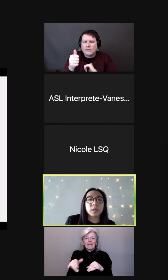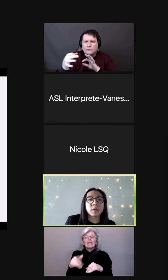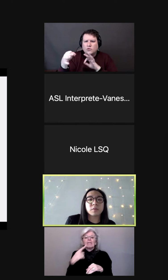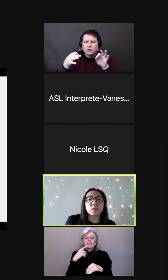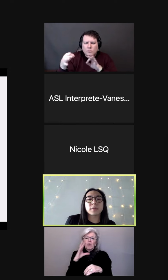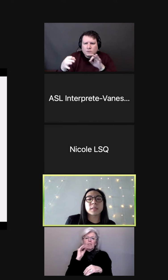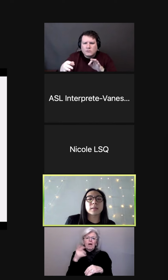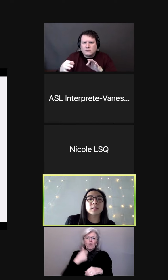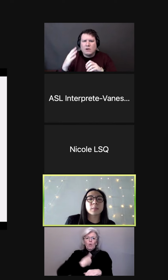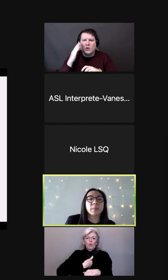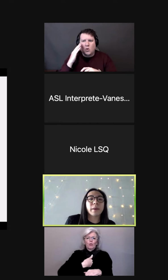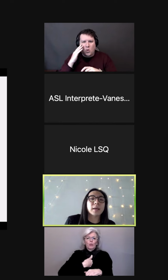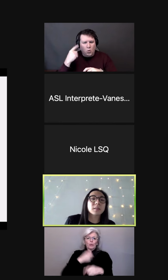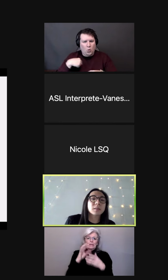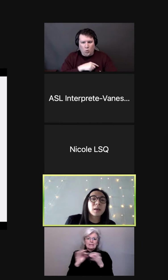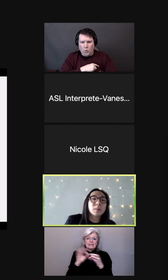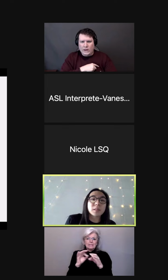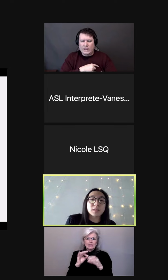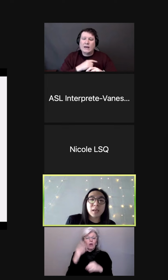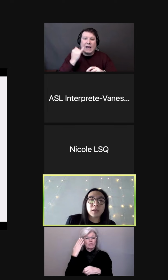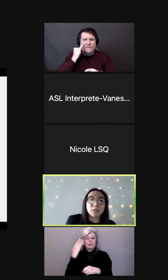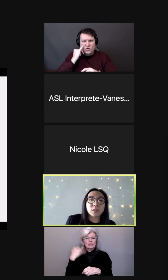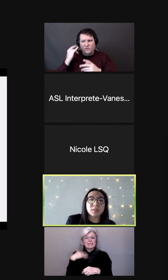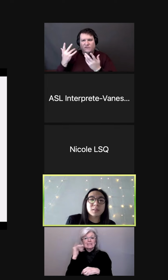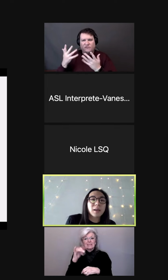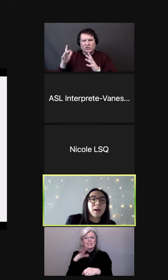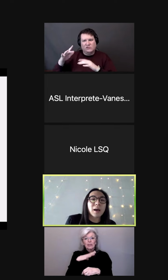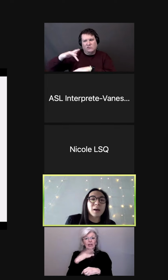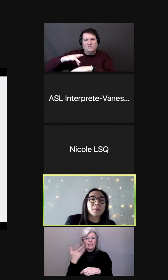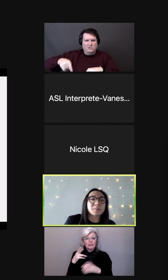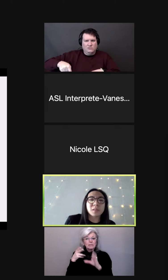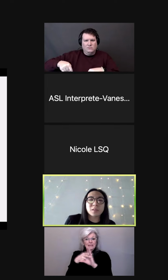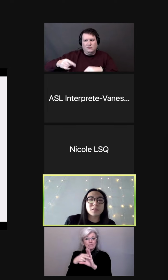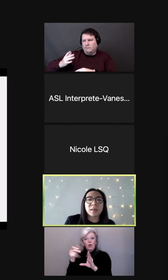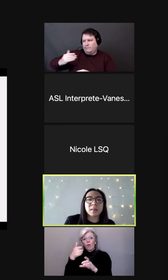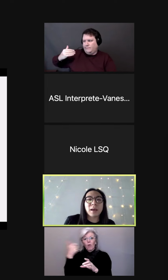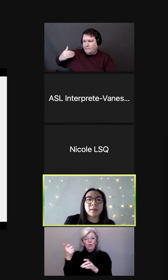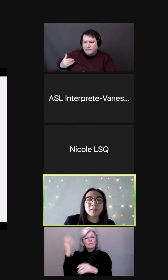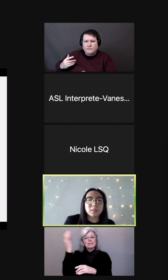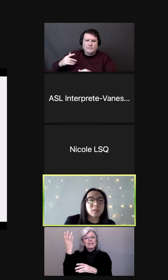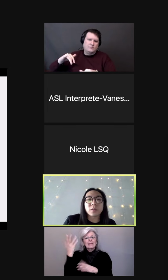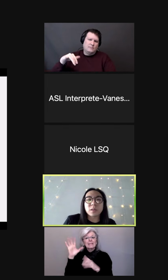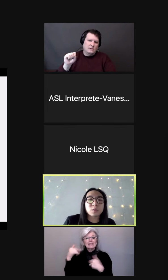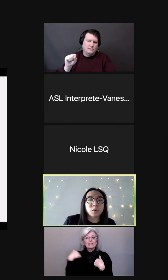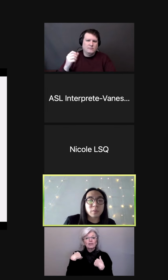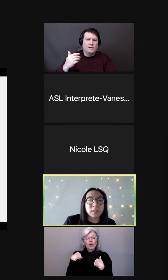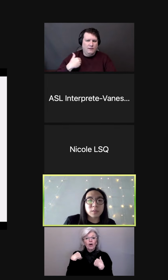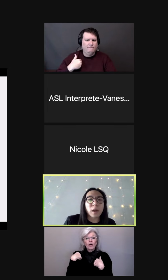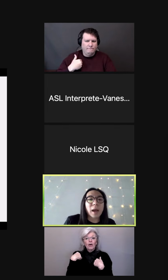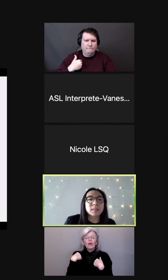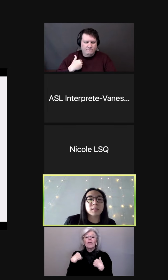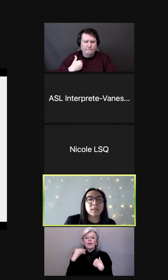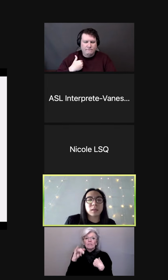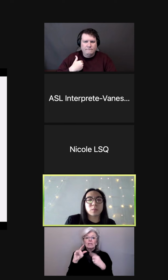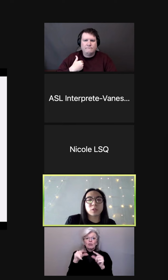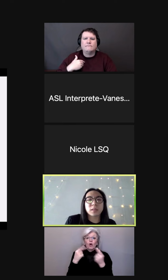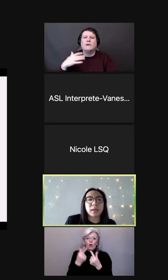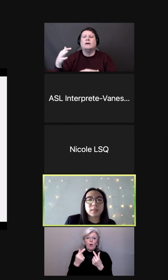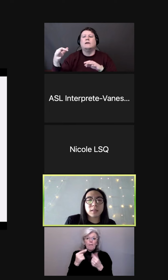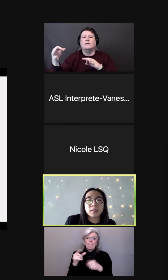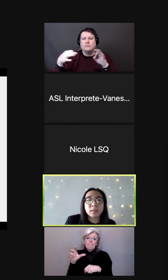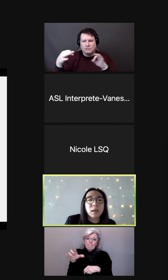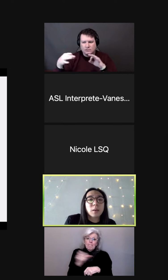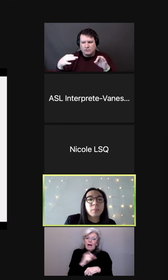parle de l'autodescription. Je sais que si vous avez déjà participé à d'autres présentations, que ce groupe utilise